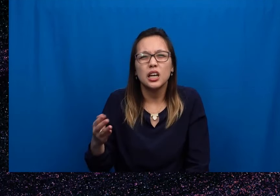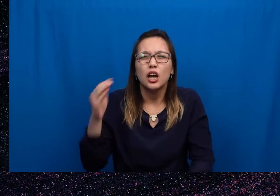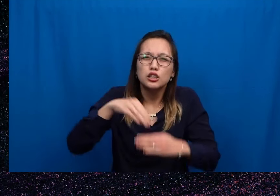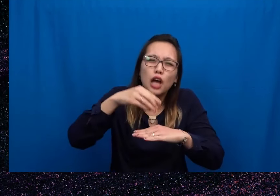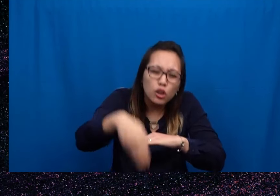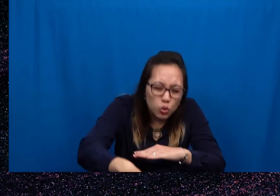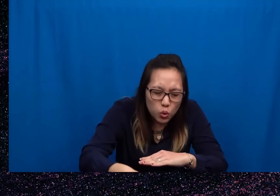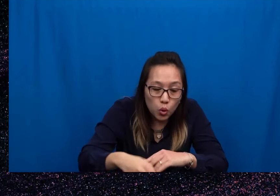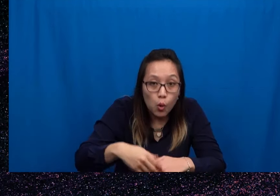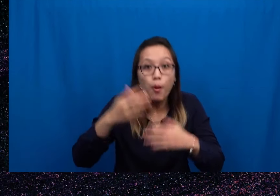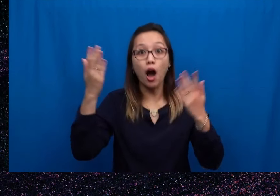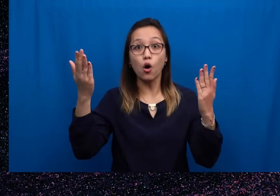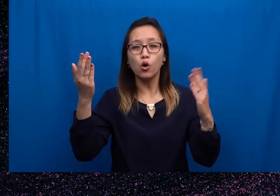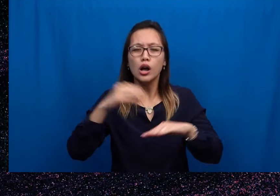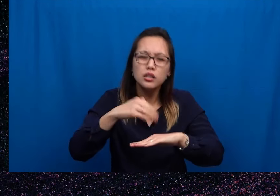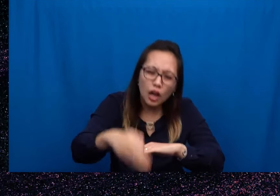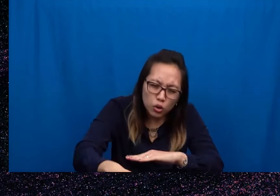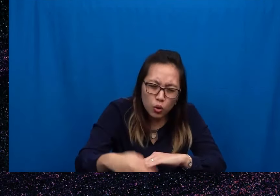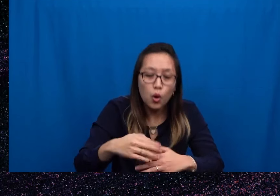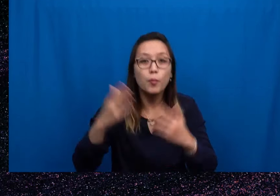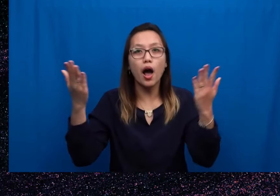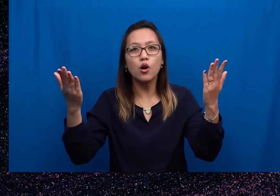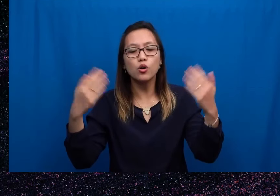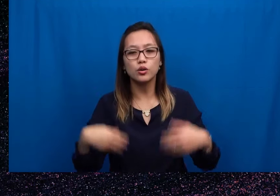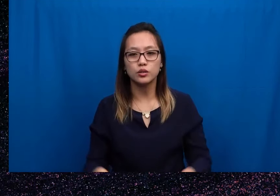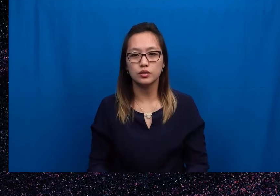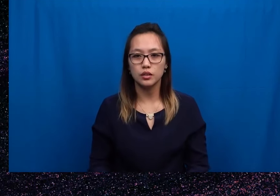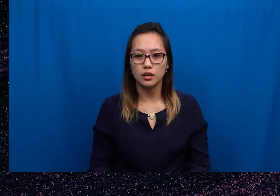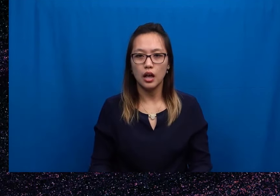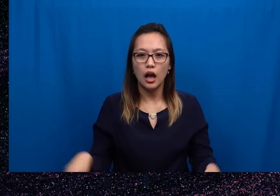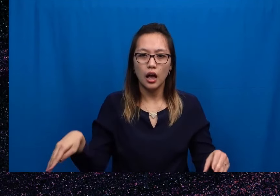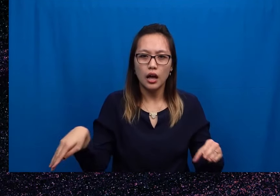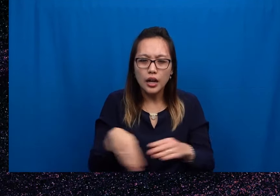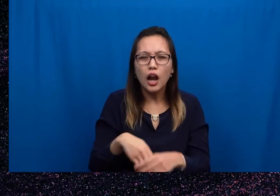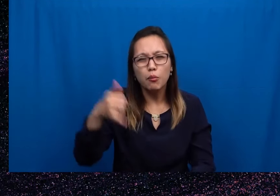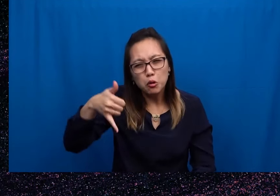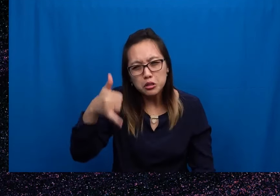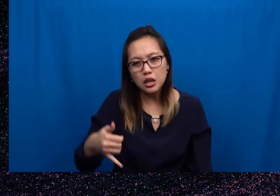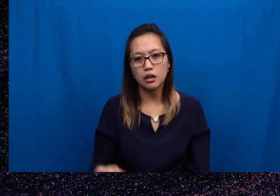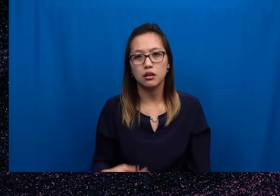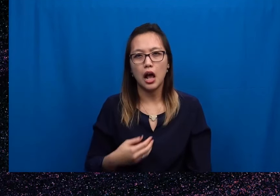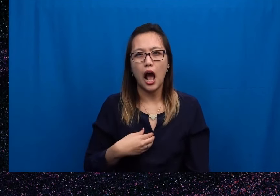dalam dosa. Aku masih melakukan hal yang tidak pantas.